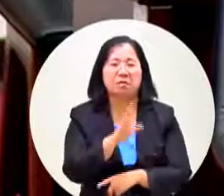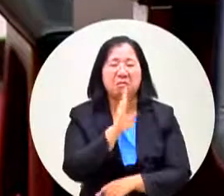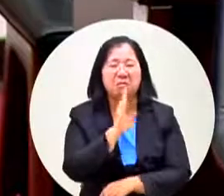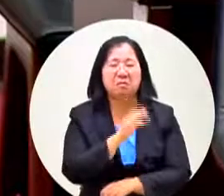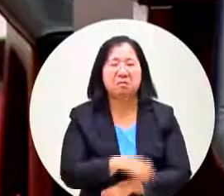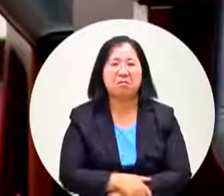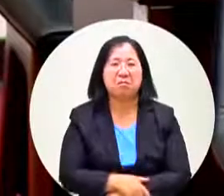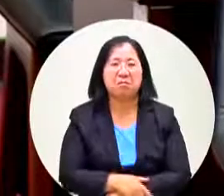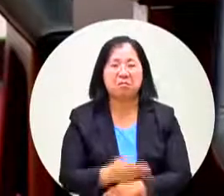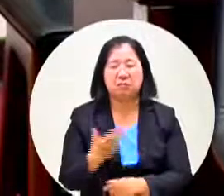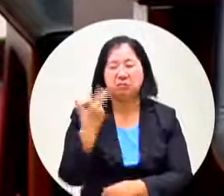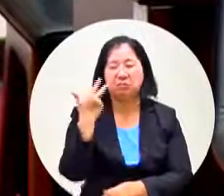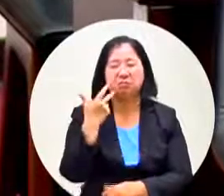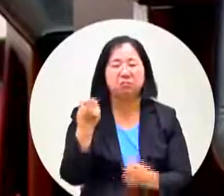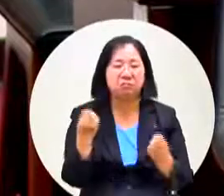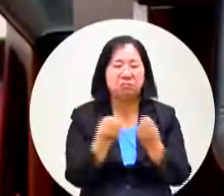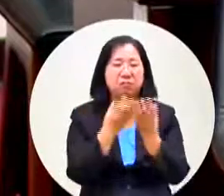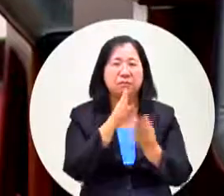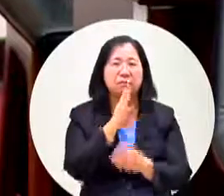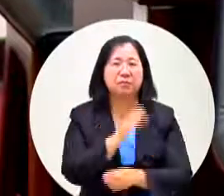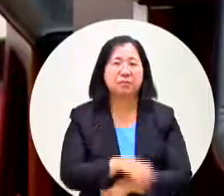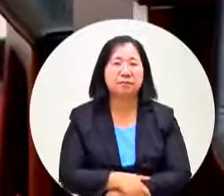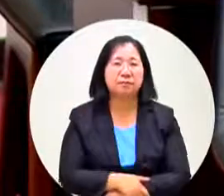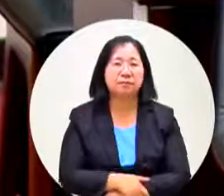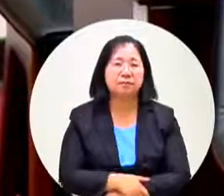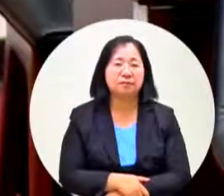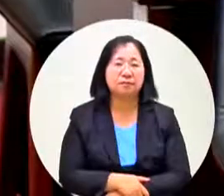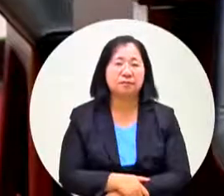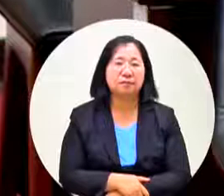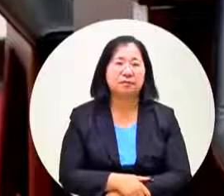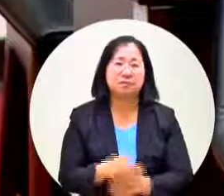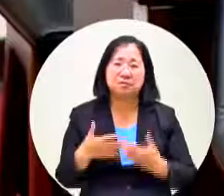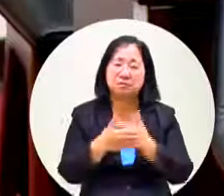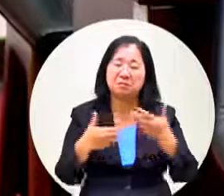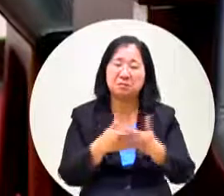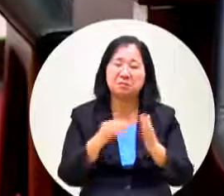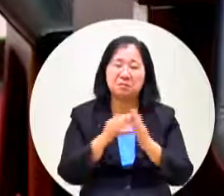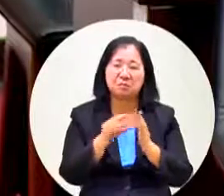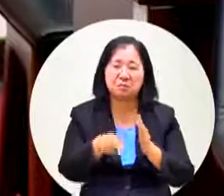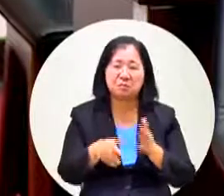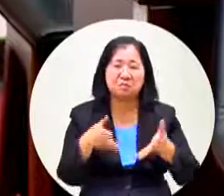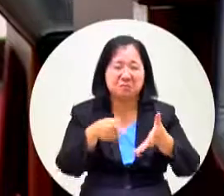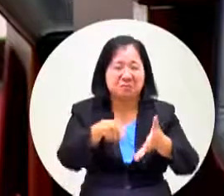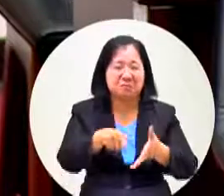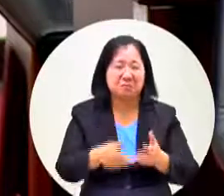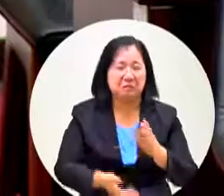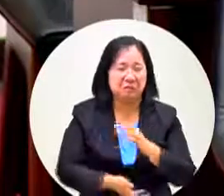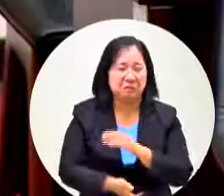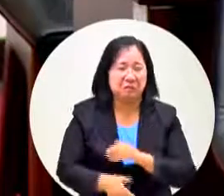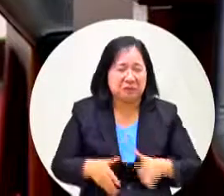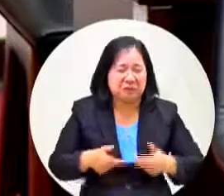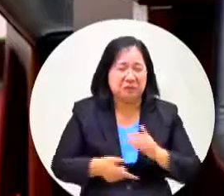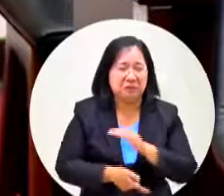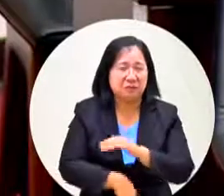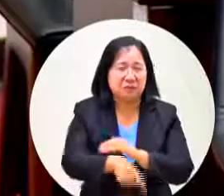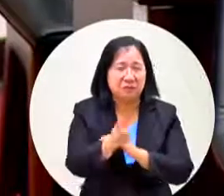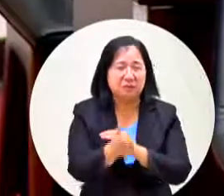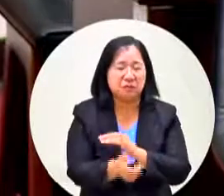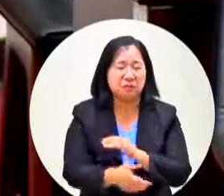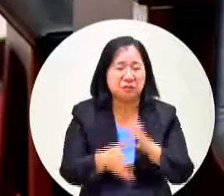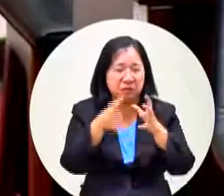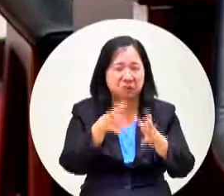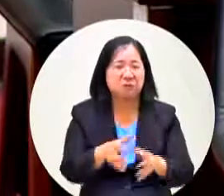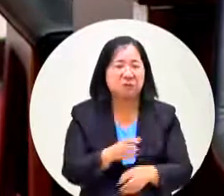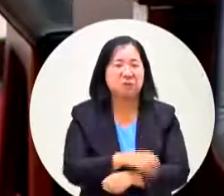吼。顶礼拜吼，做一样的顶礼拜就是因为这个部分，安尼，这一台南澳公车要